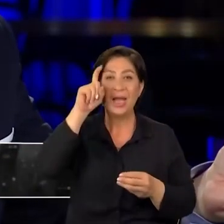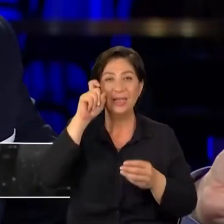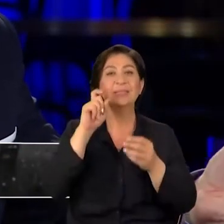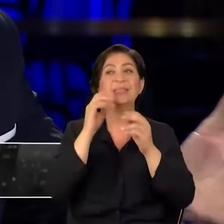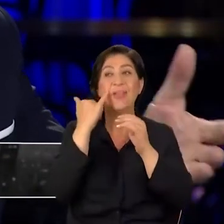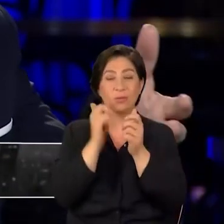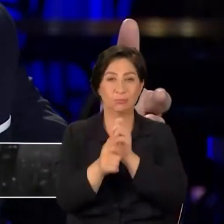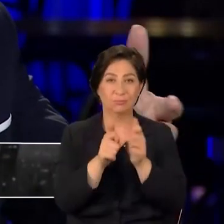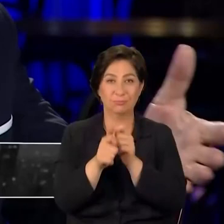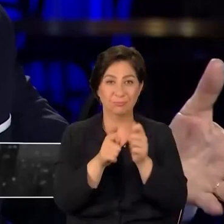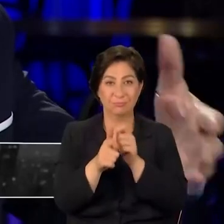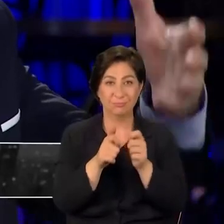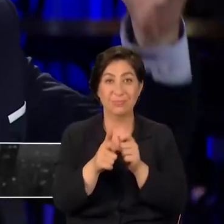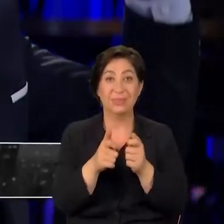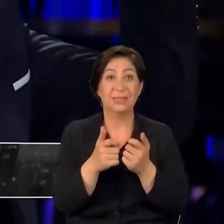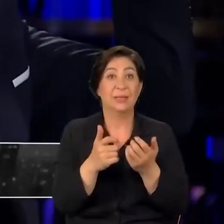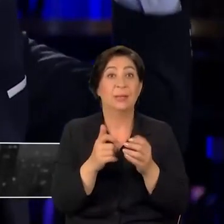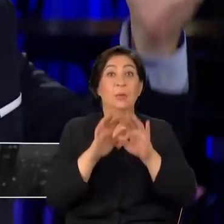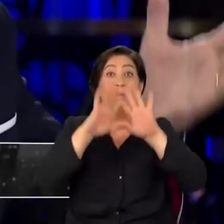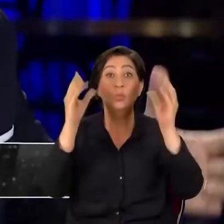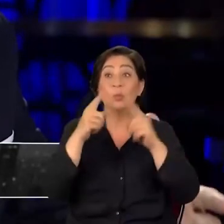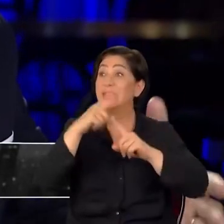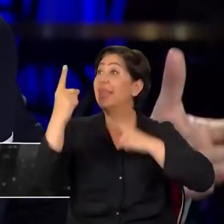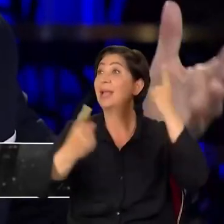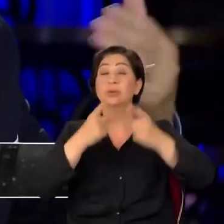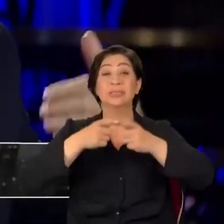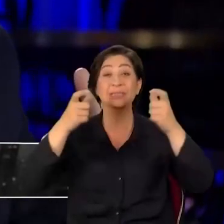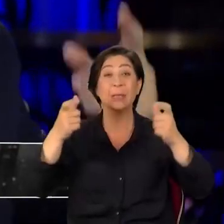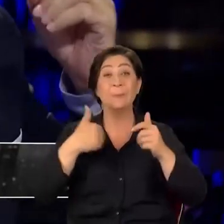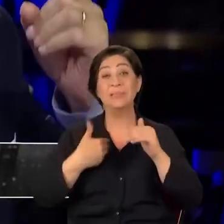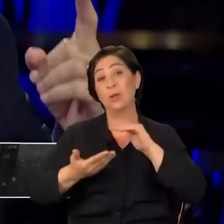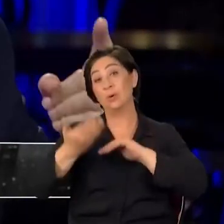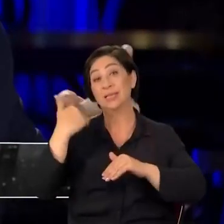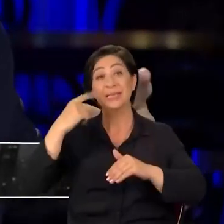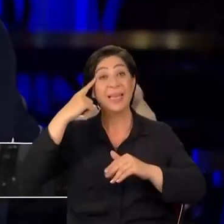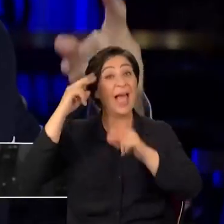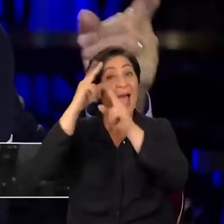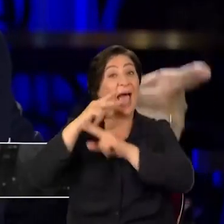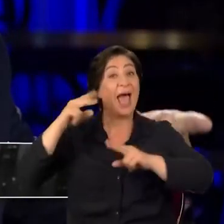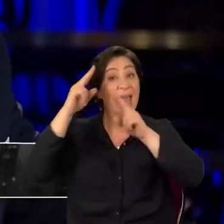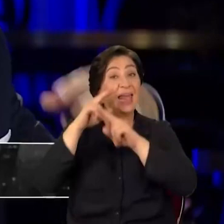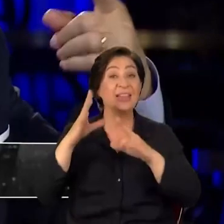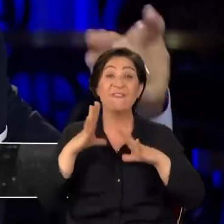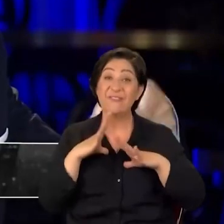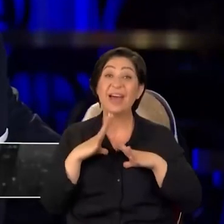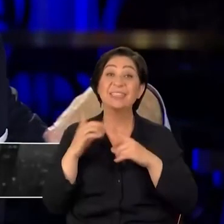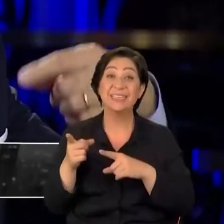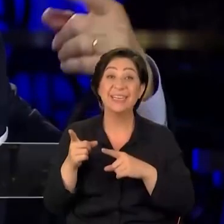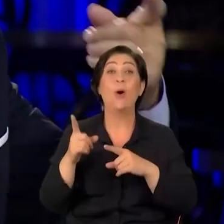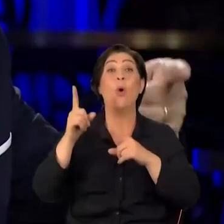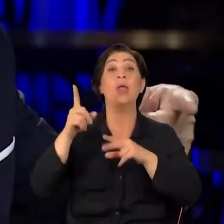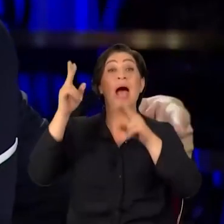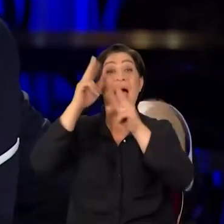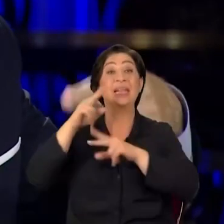kullanıyorsak... Ya bütün bu teknolojik gelişmeler bizden önceki filozofların hayallerinde, onların